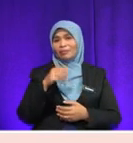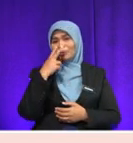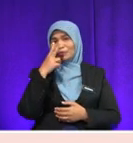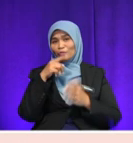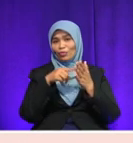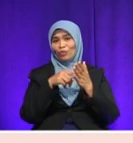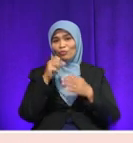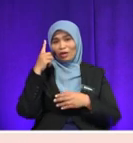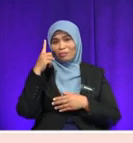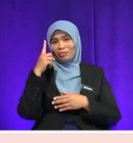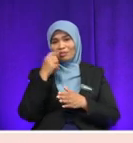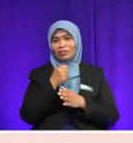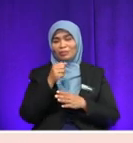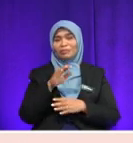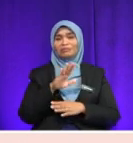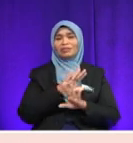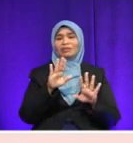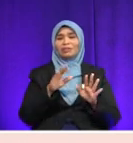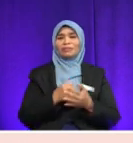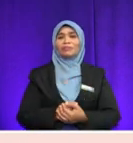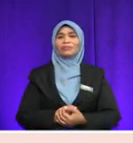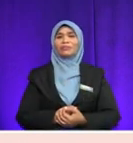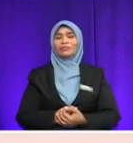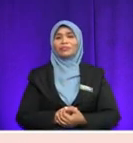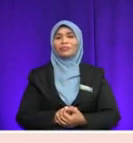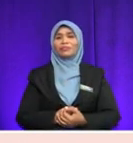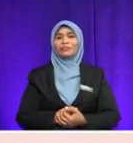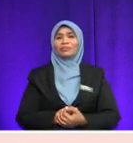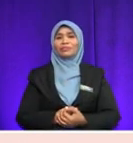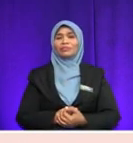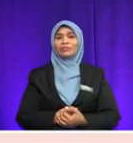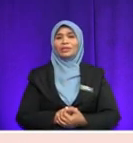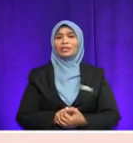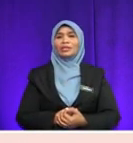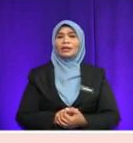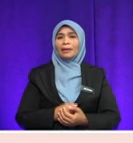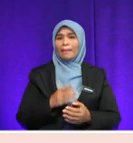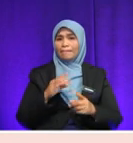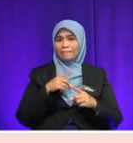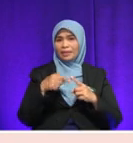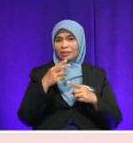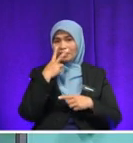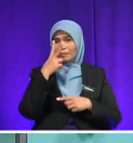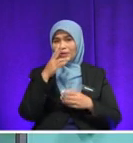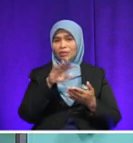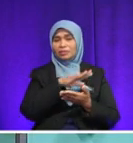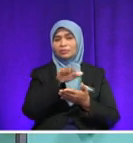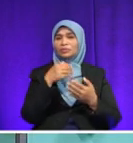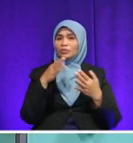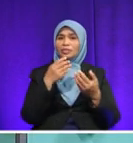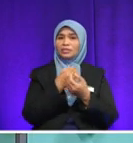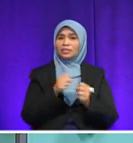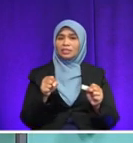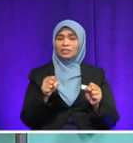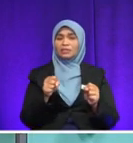tak ada biru kan ya kita teruskan Oke bila kita nampak semua ada ready kita teruskan